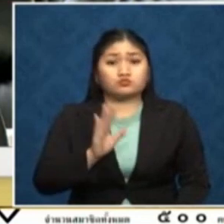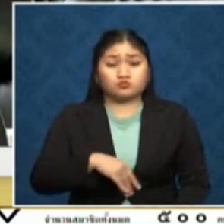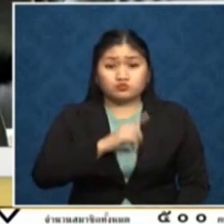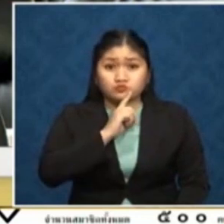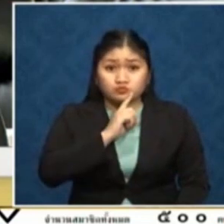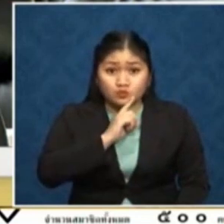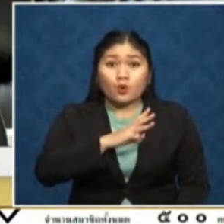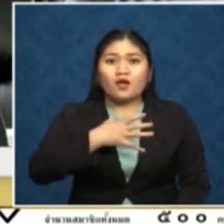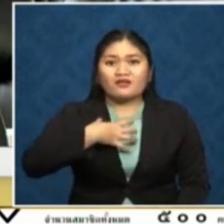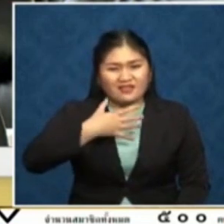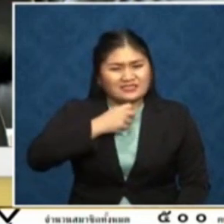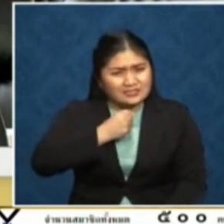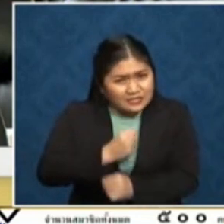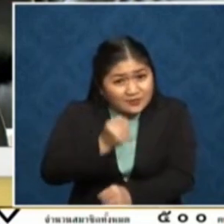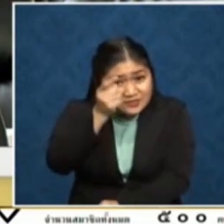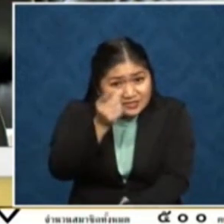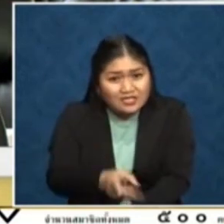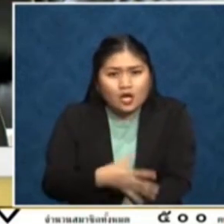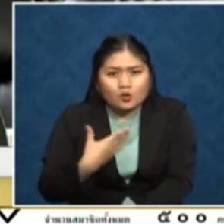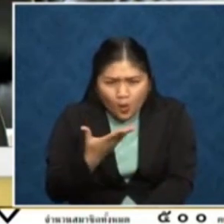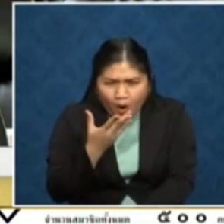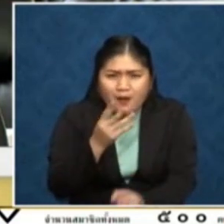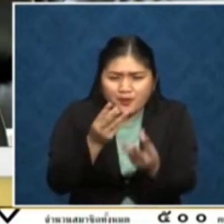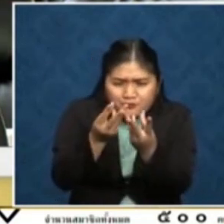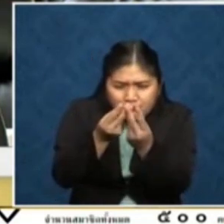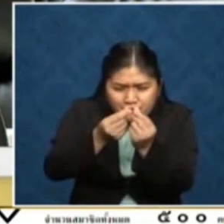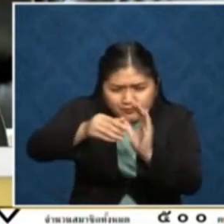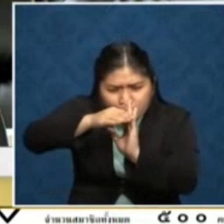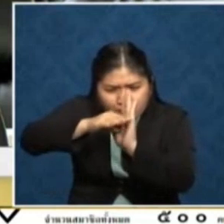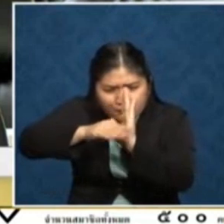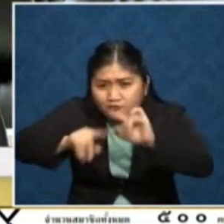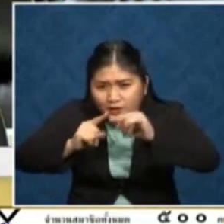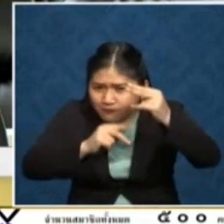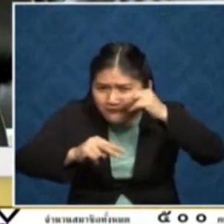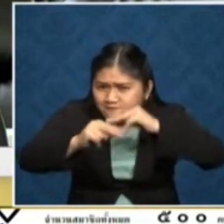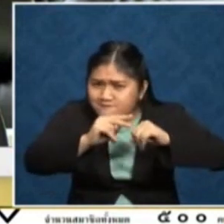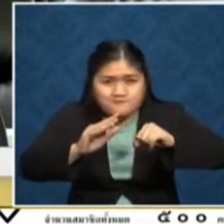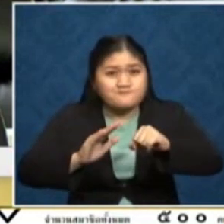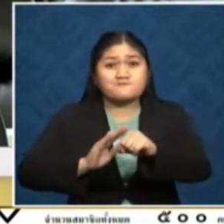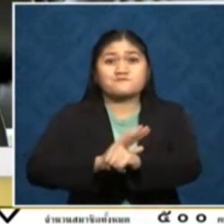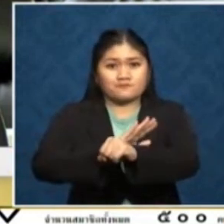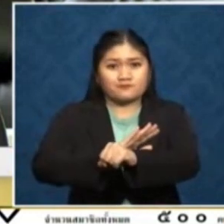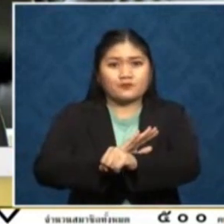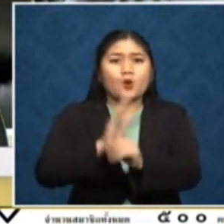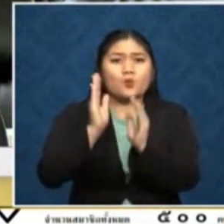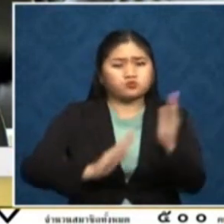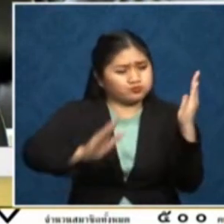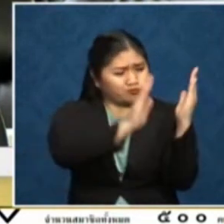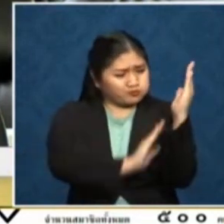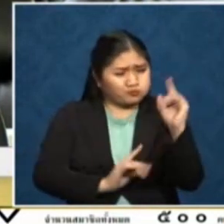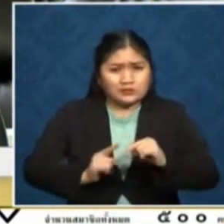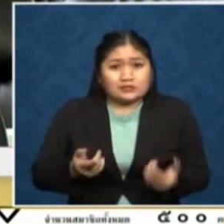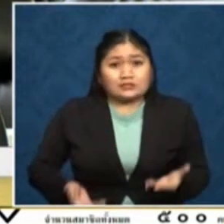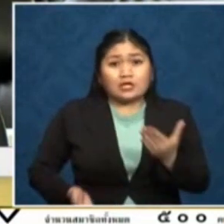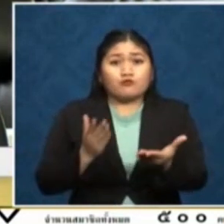ามแต่ถ้าหากว่าจะทำกันจริงๆขอให้มันละเอียดรอบคอบ